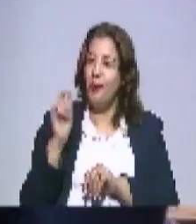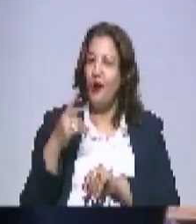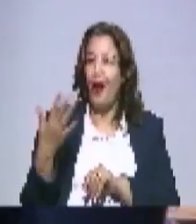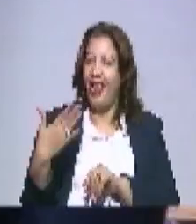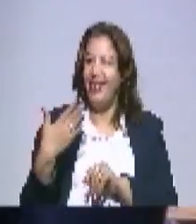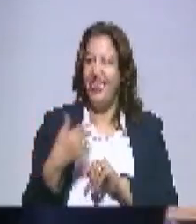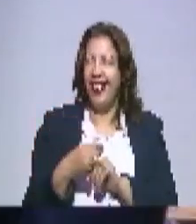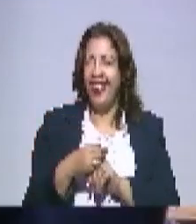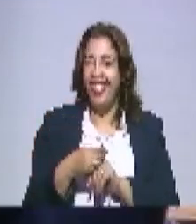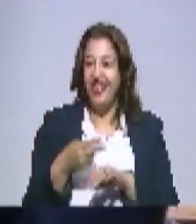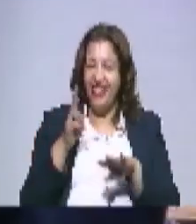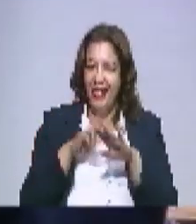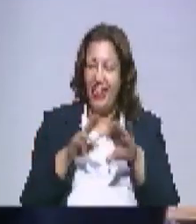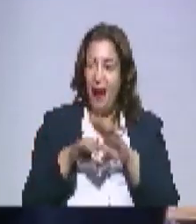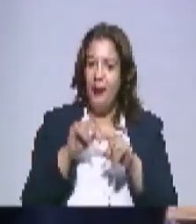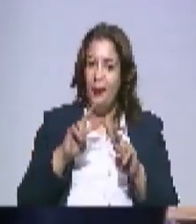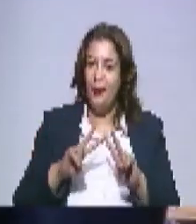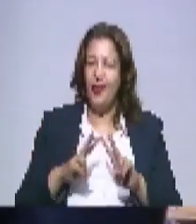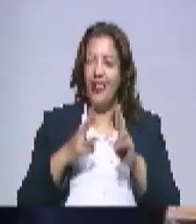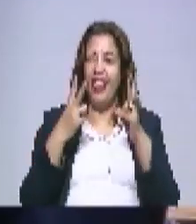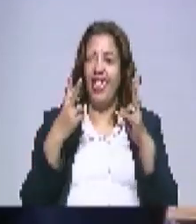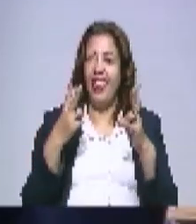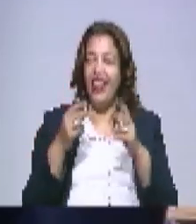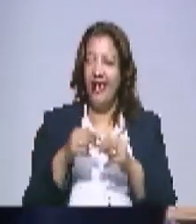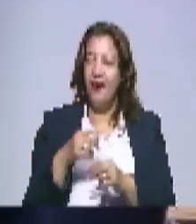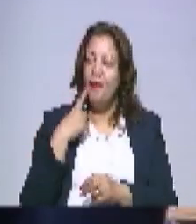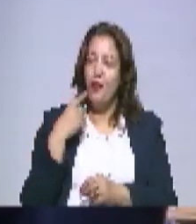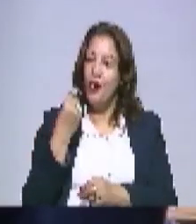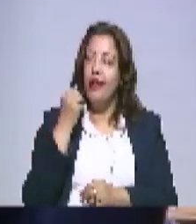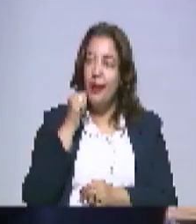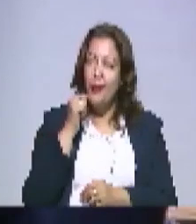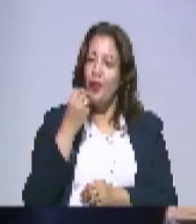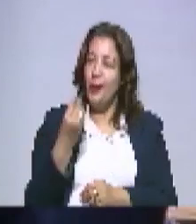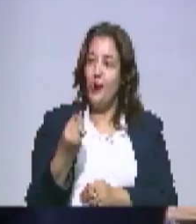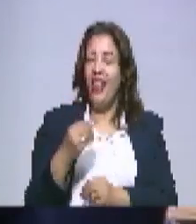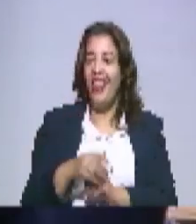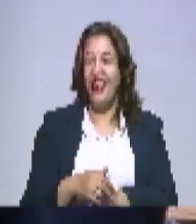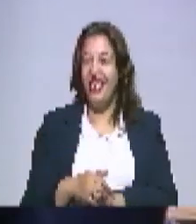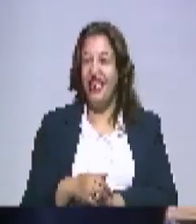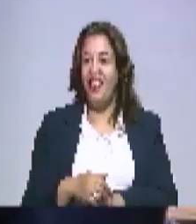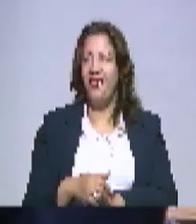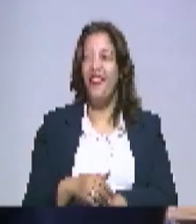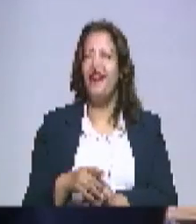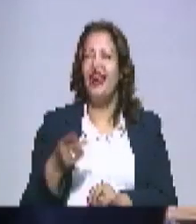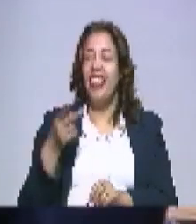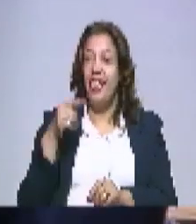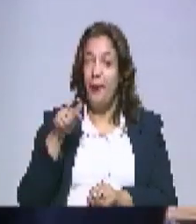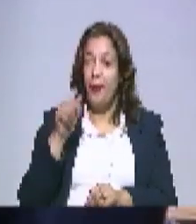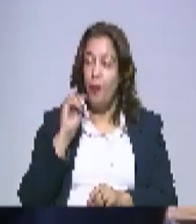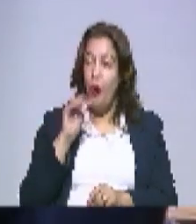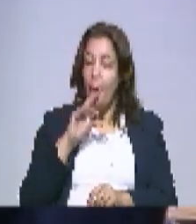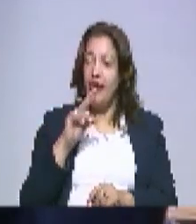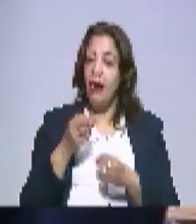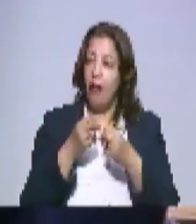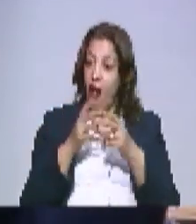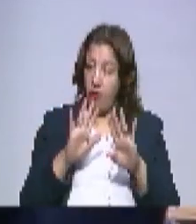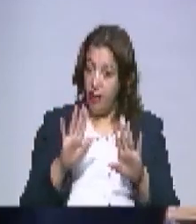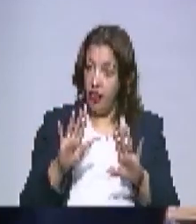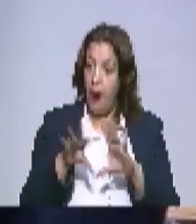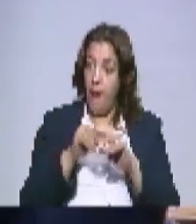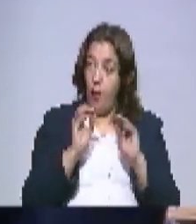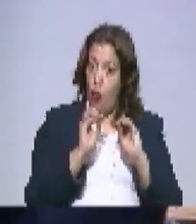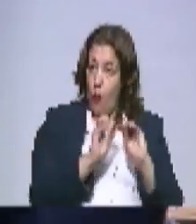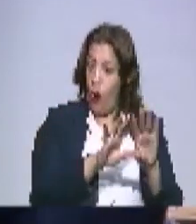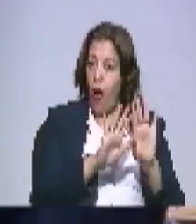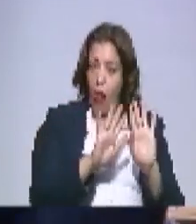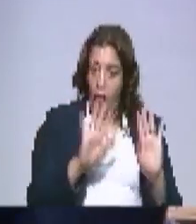يعني؟ اصبري عليا بس شوية، اصبري عليا شوية كده. وخلاص احنا كده خدنا